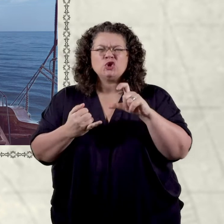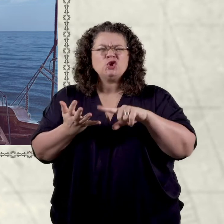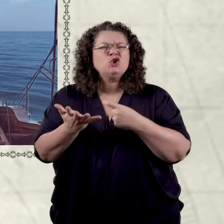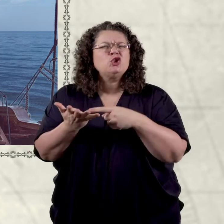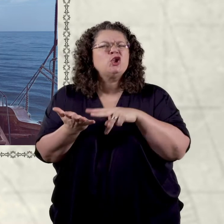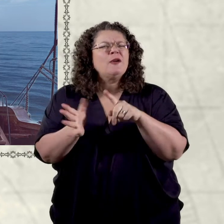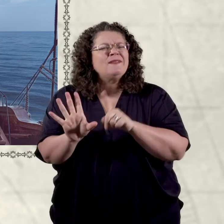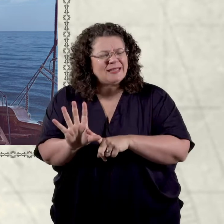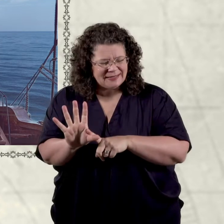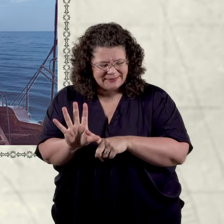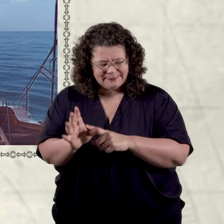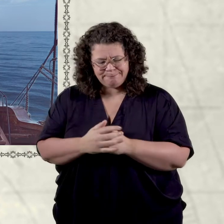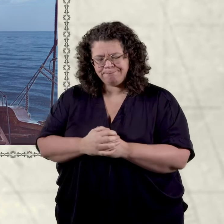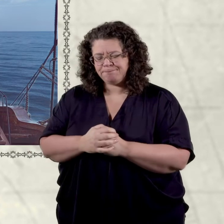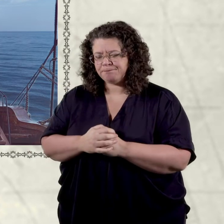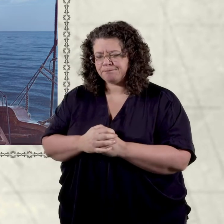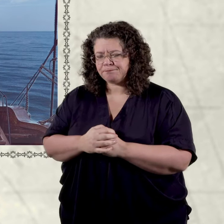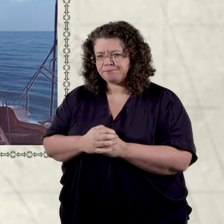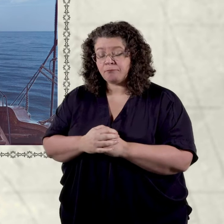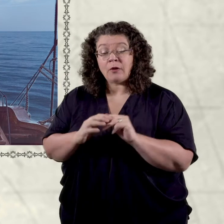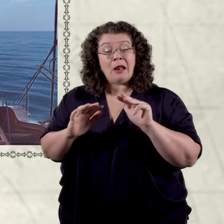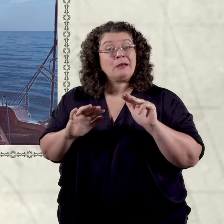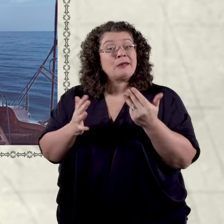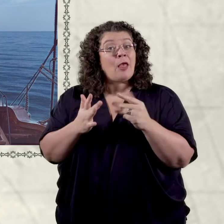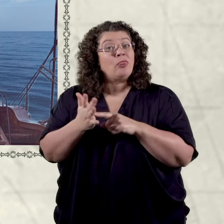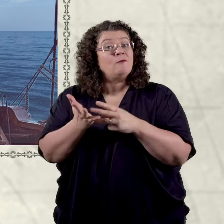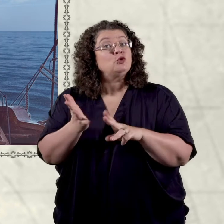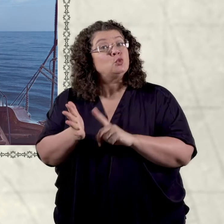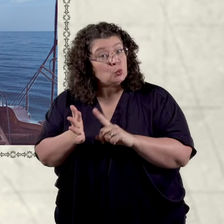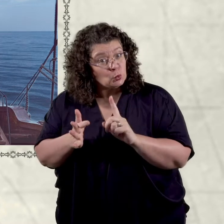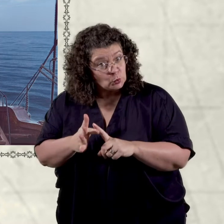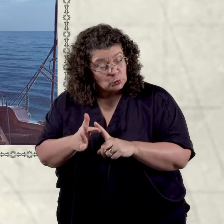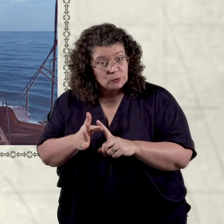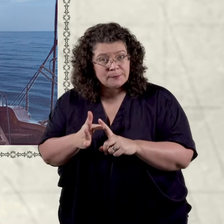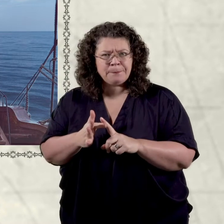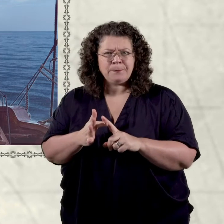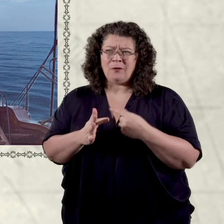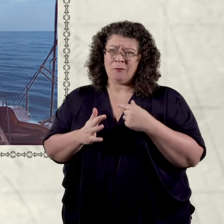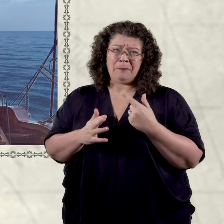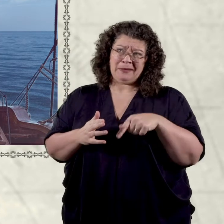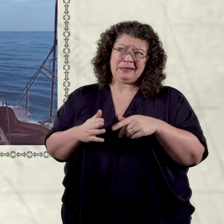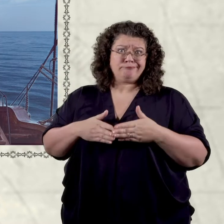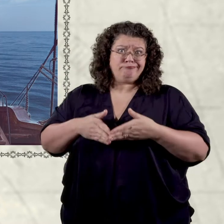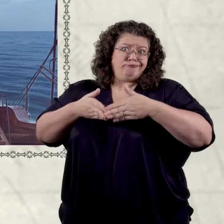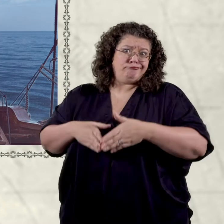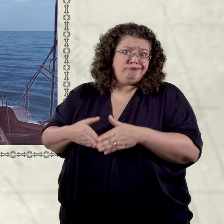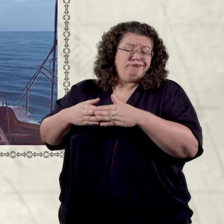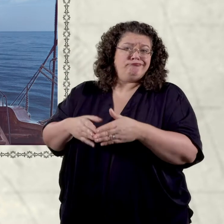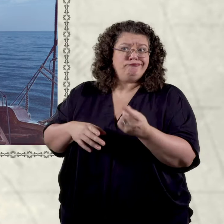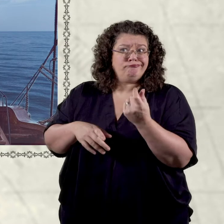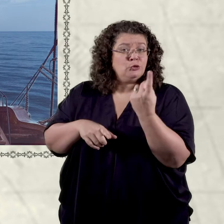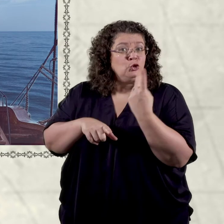fel sgyrfi. Mae hefyn yn 9. Da ni wedi bod ar y llong am